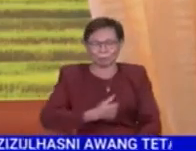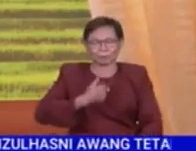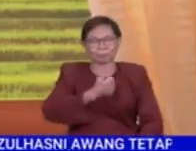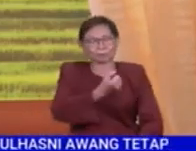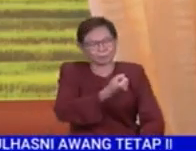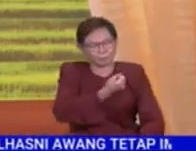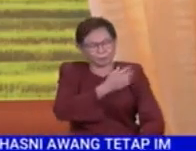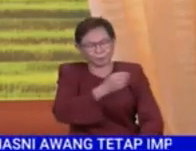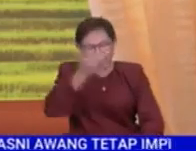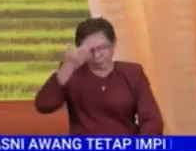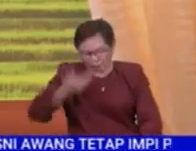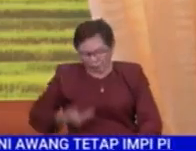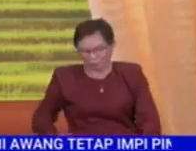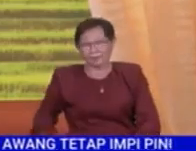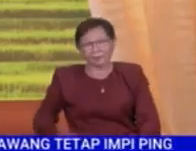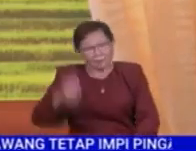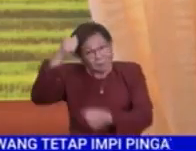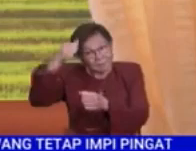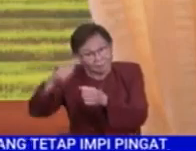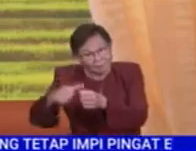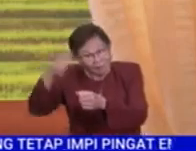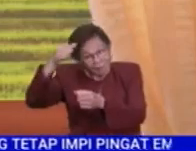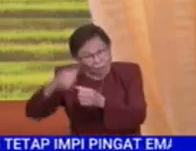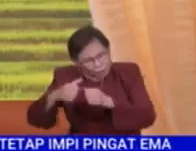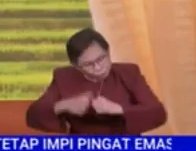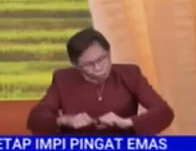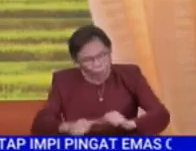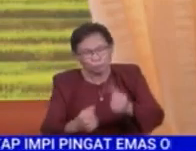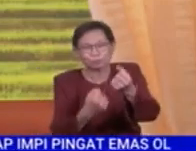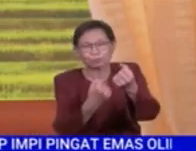zahir batin. Jangan lupa untuk terus menyokong kami